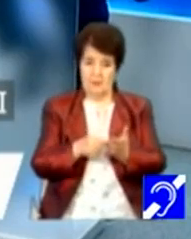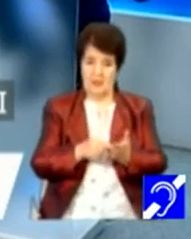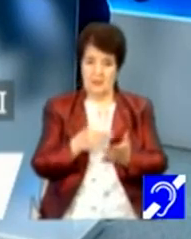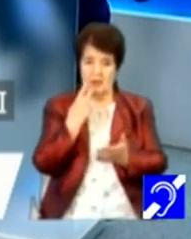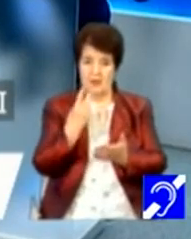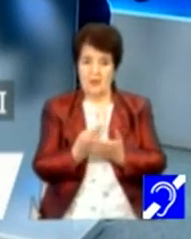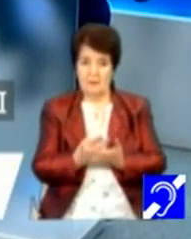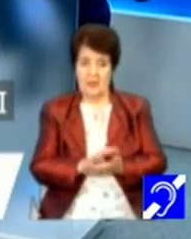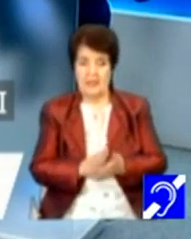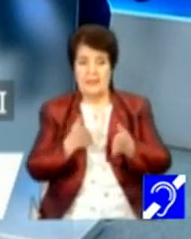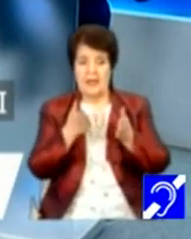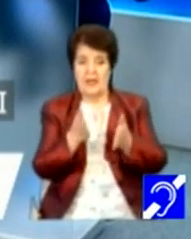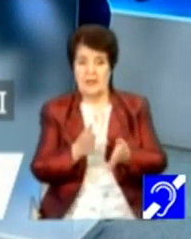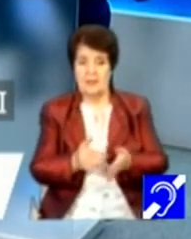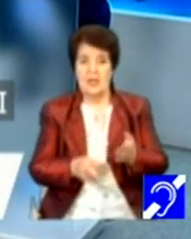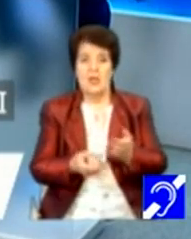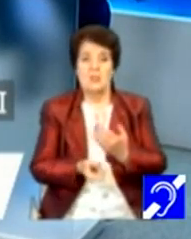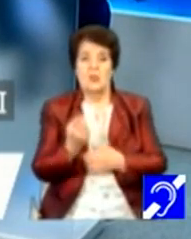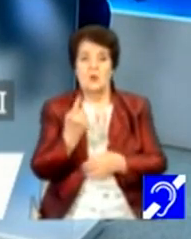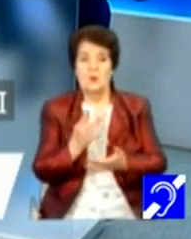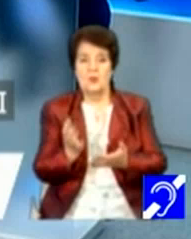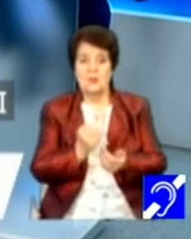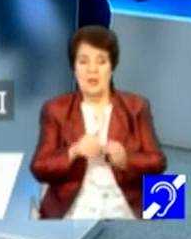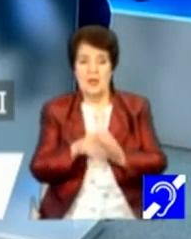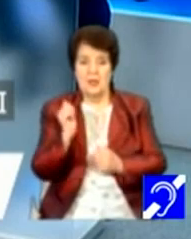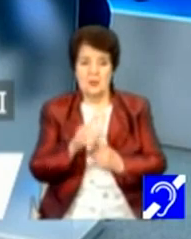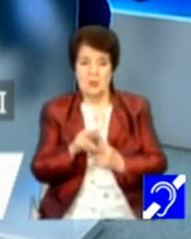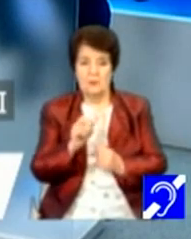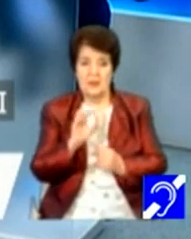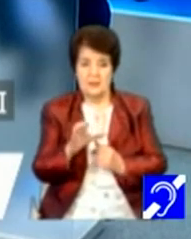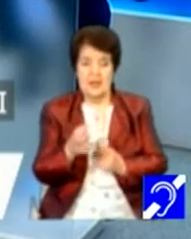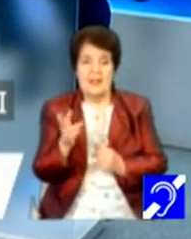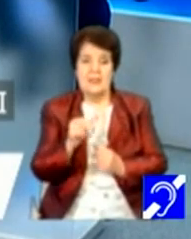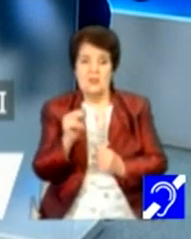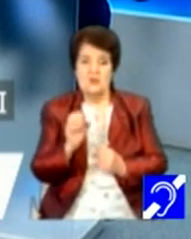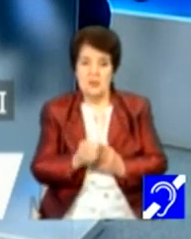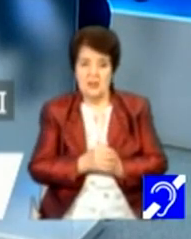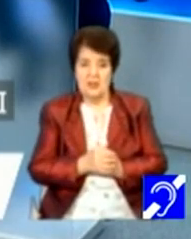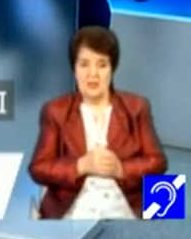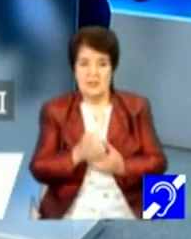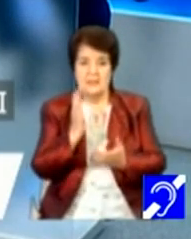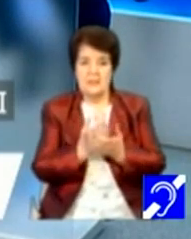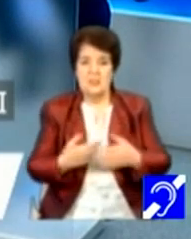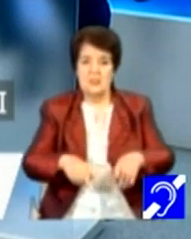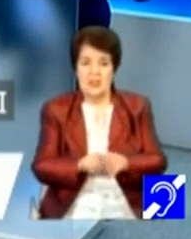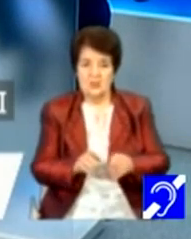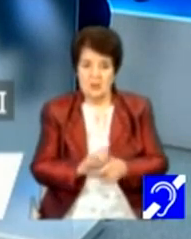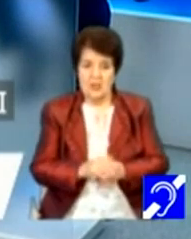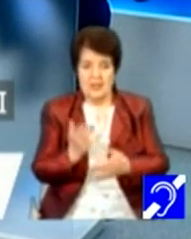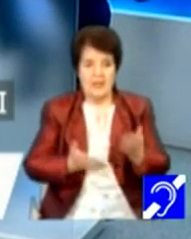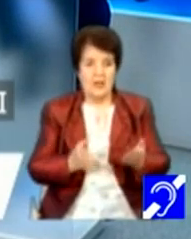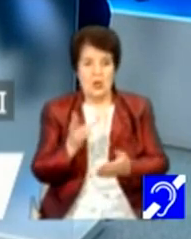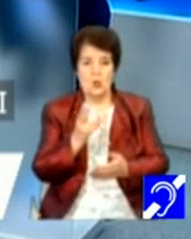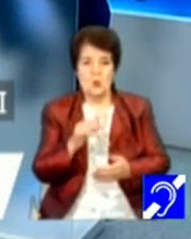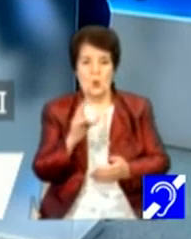către direcția de unde își culege, către bazinul electoral al PAS, de ce sunteți pe acest culoar? Dacă nu,